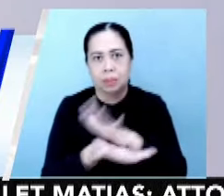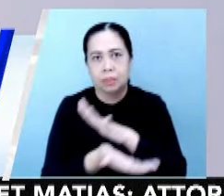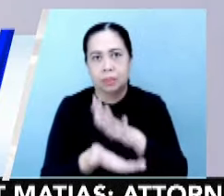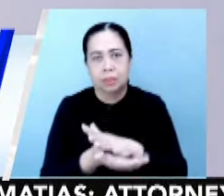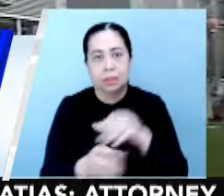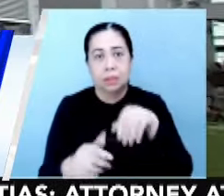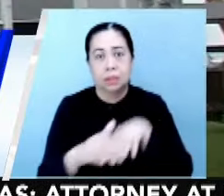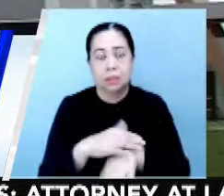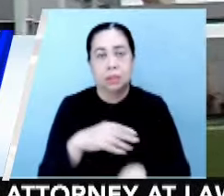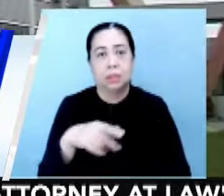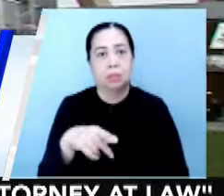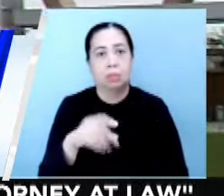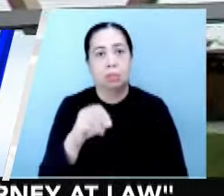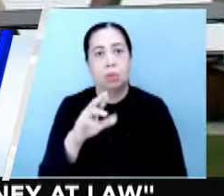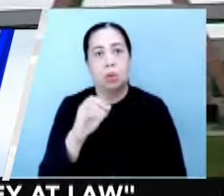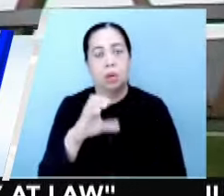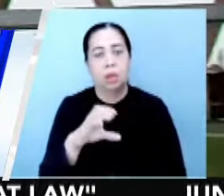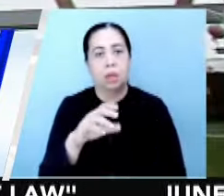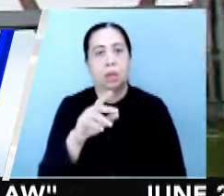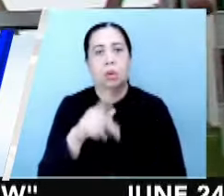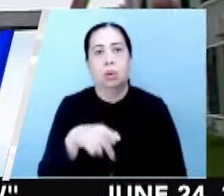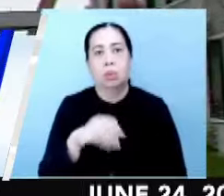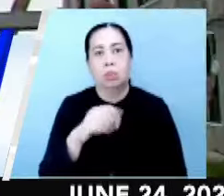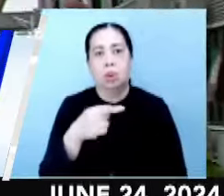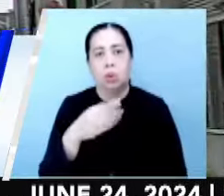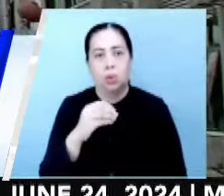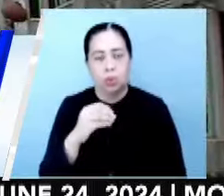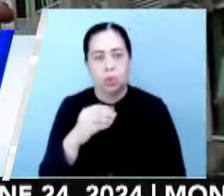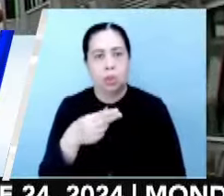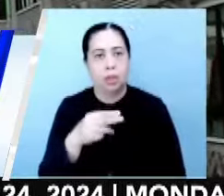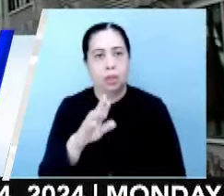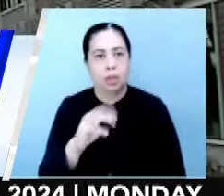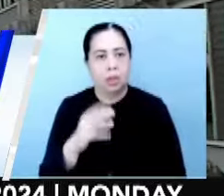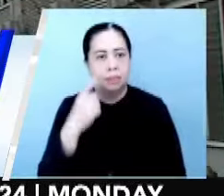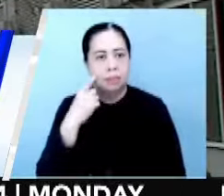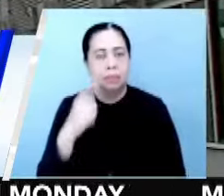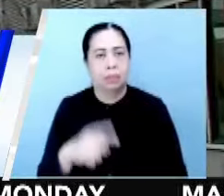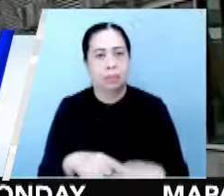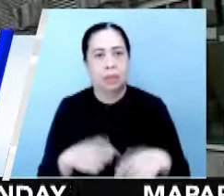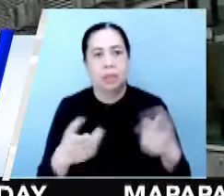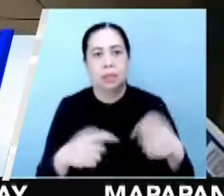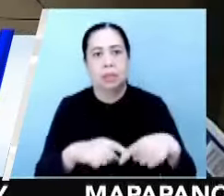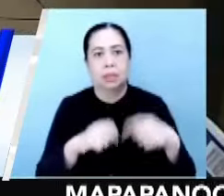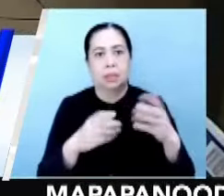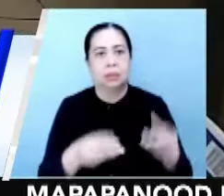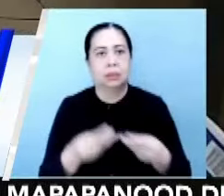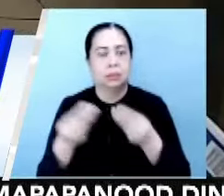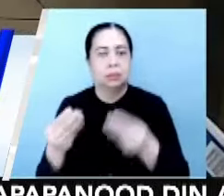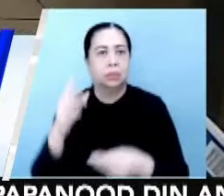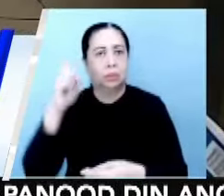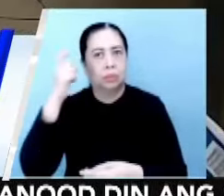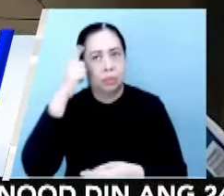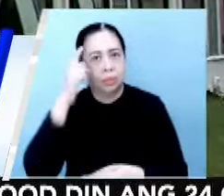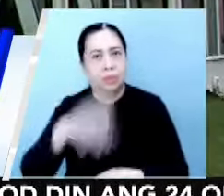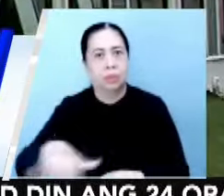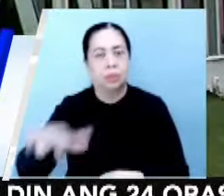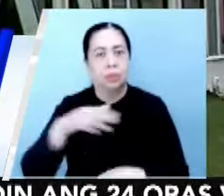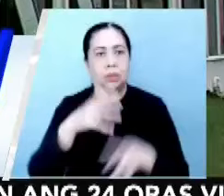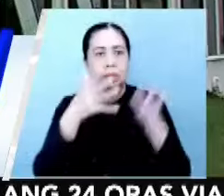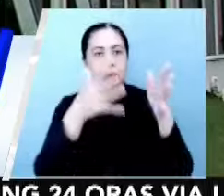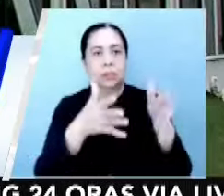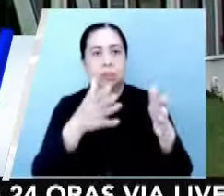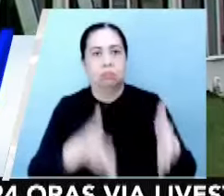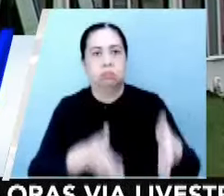porak Pogo hub inihahanda naman na raw ang hing for feature case para mapasakamay na ng gobyerno ang abandonado ng iligal na